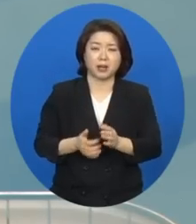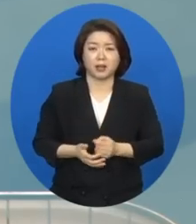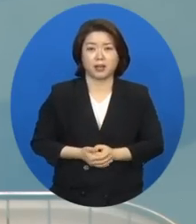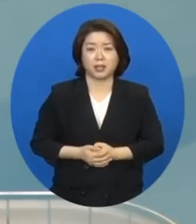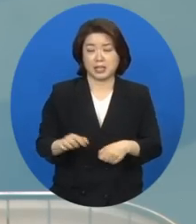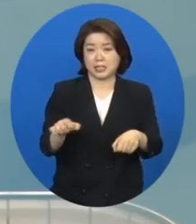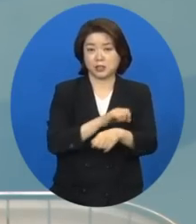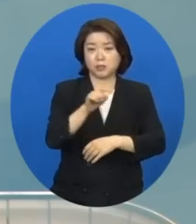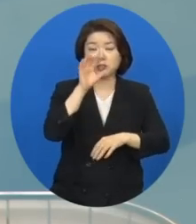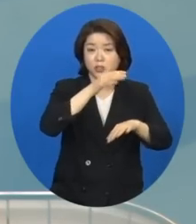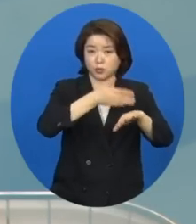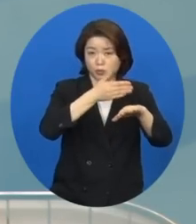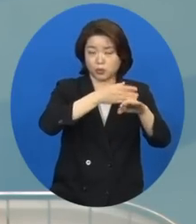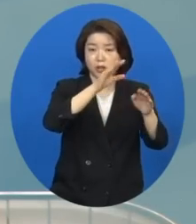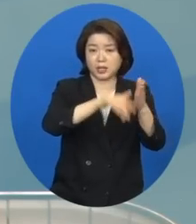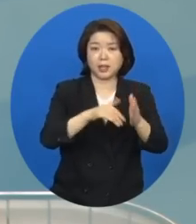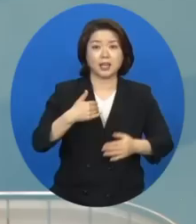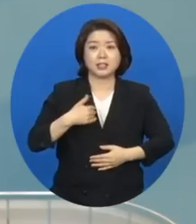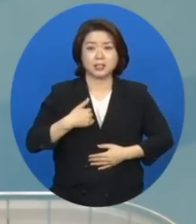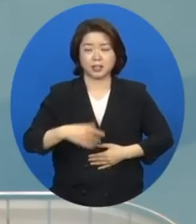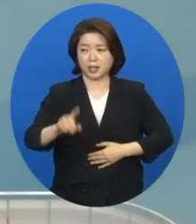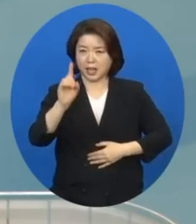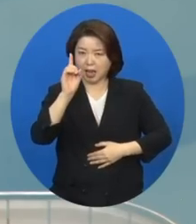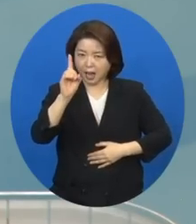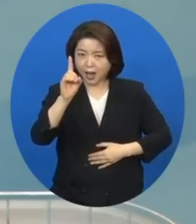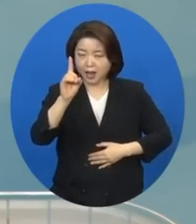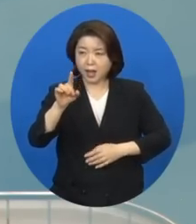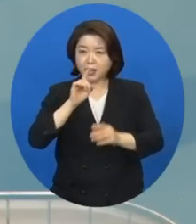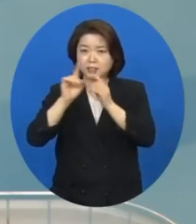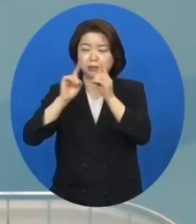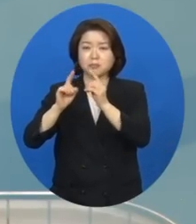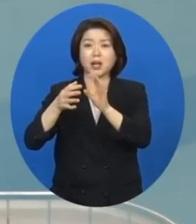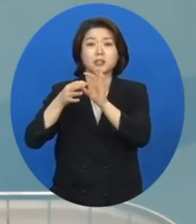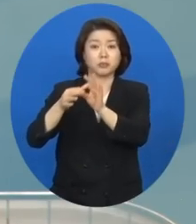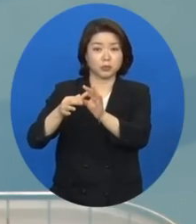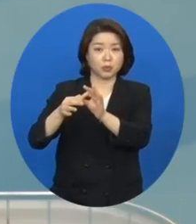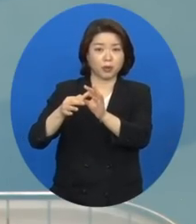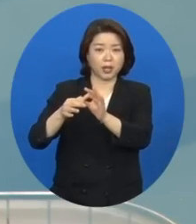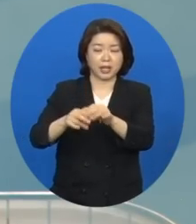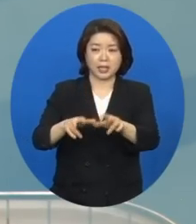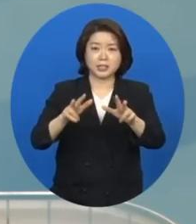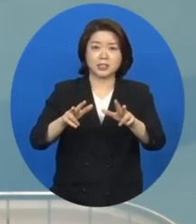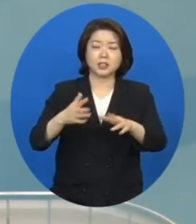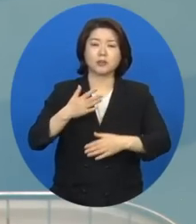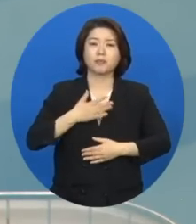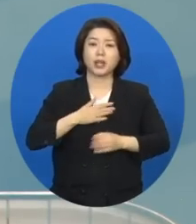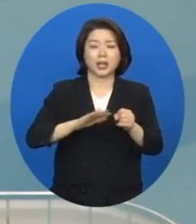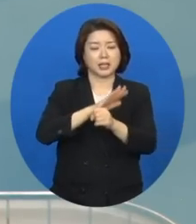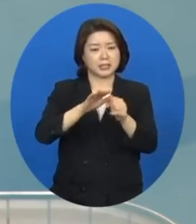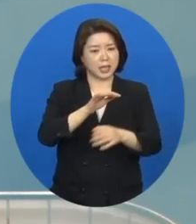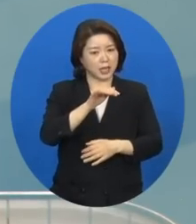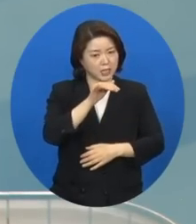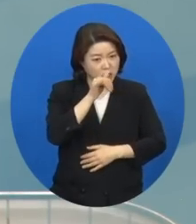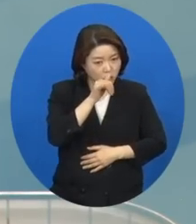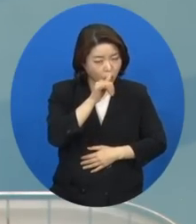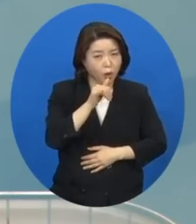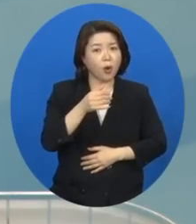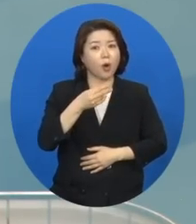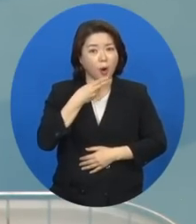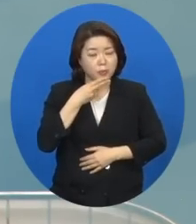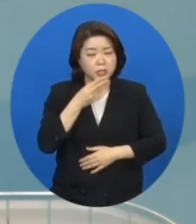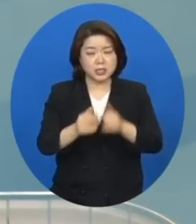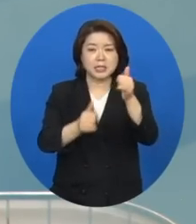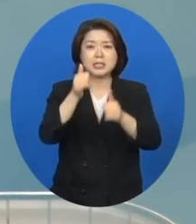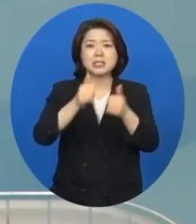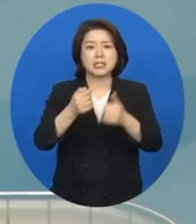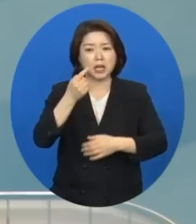특별히 그 수련회에서 주님께서 저에게 한 가지 말씀을 통해 지금 내가 사랑을 하고 있는지